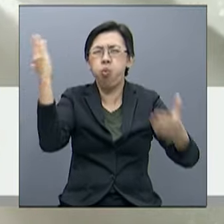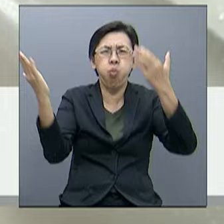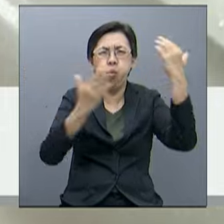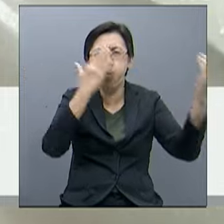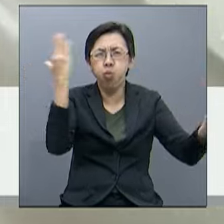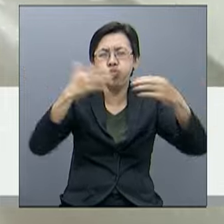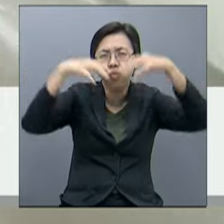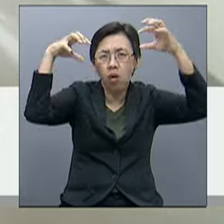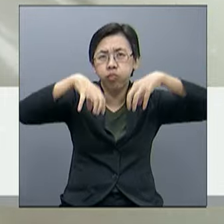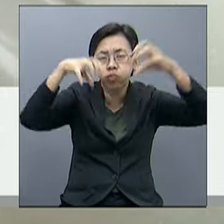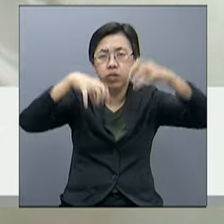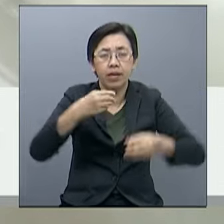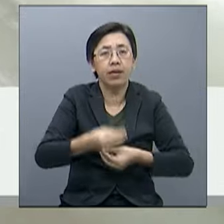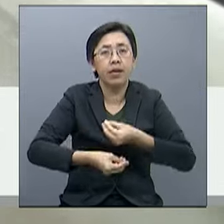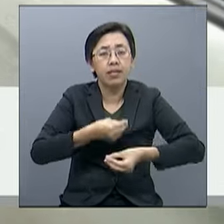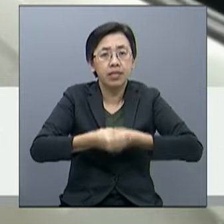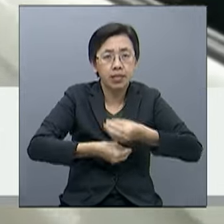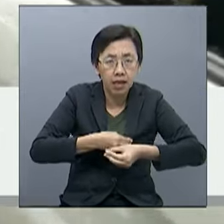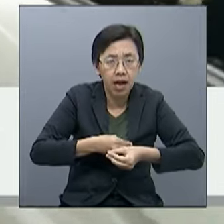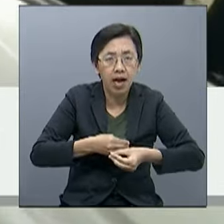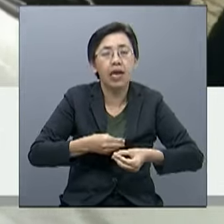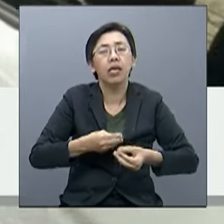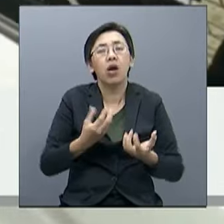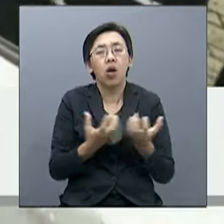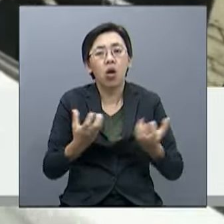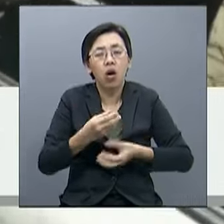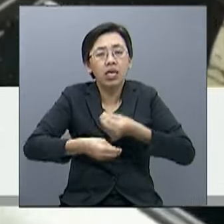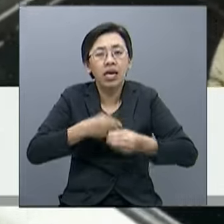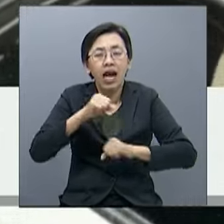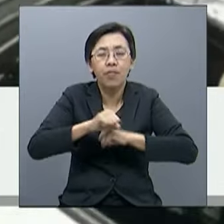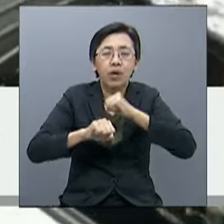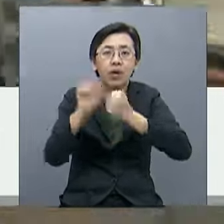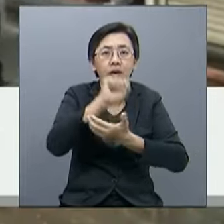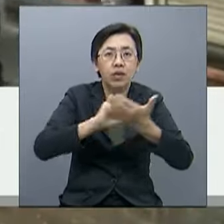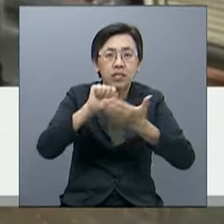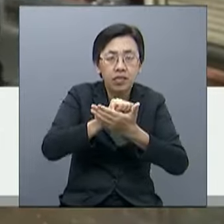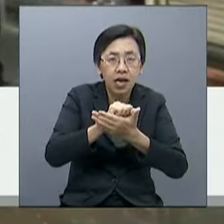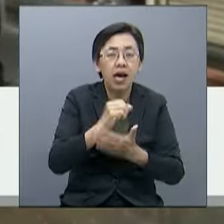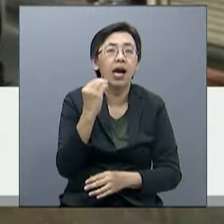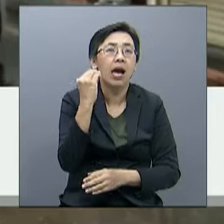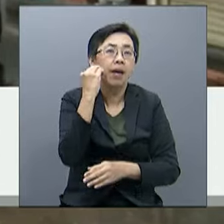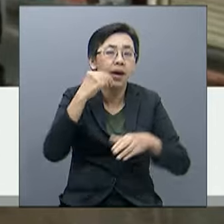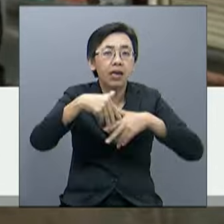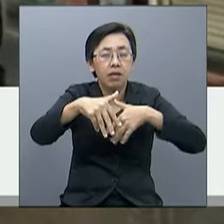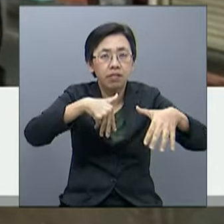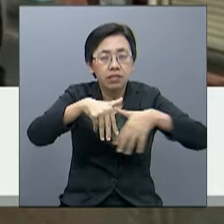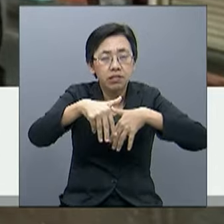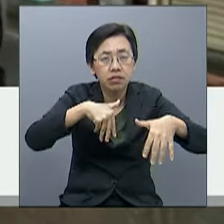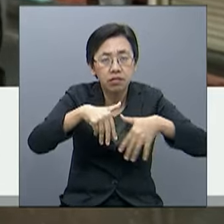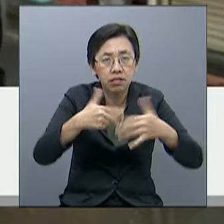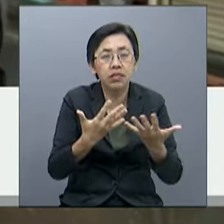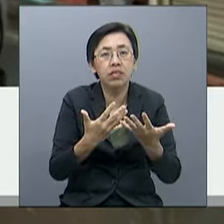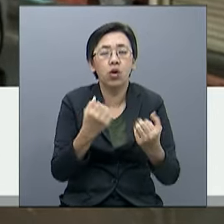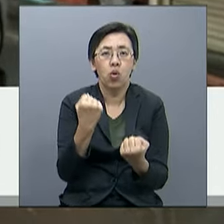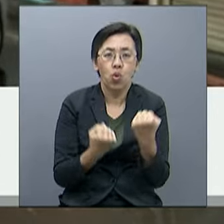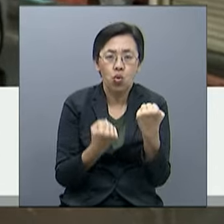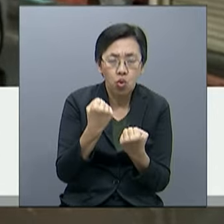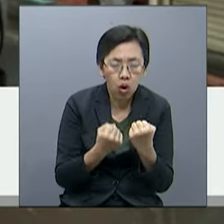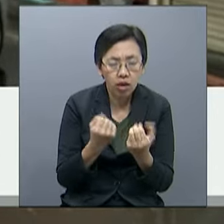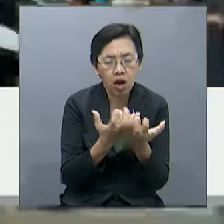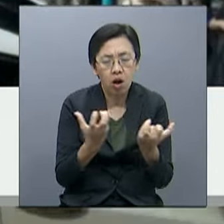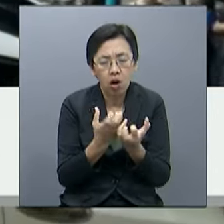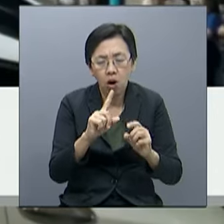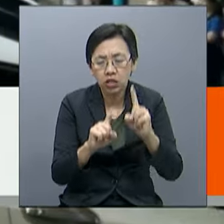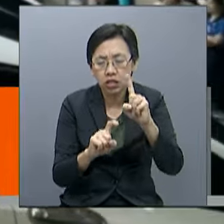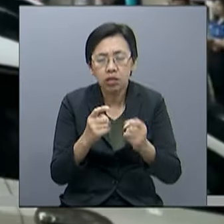ายตั้งแต่ตลาดสดห้างขายอุปกรณ์ก่อสร้างรายใหญ่บ้านเรือนประชาชนรถยนต์และทรัพย์สินอื่นๆเสียหายเป็นจ